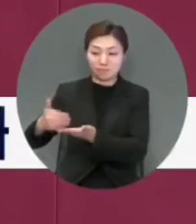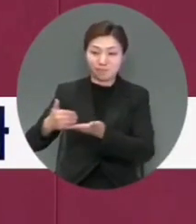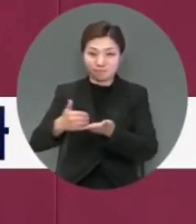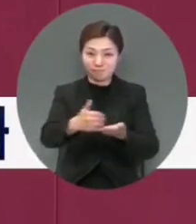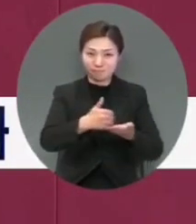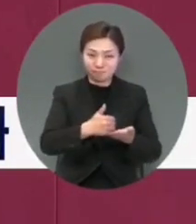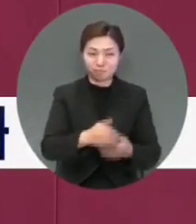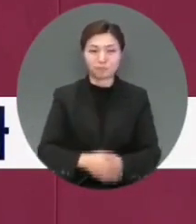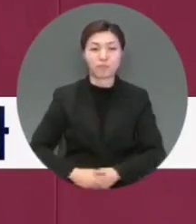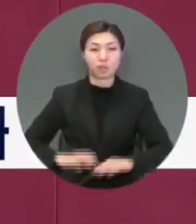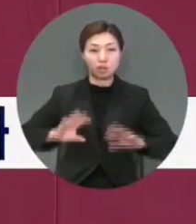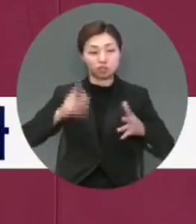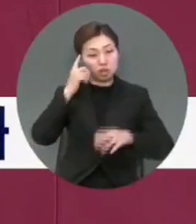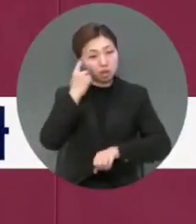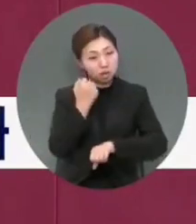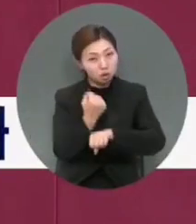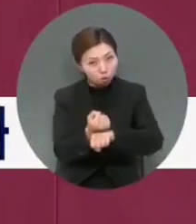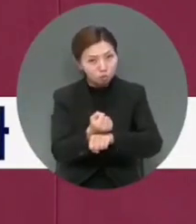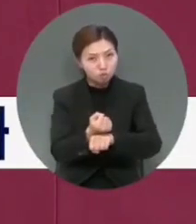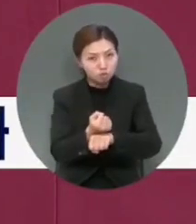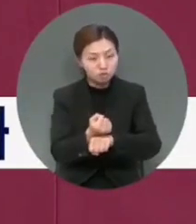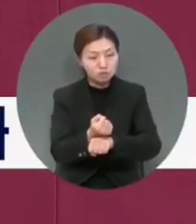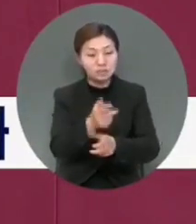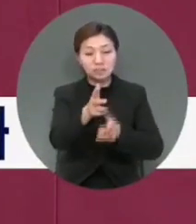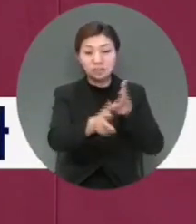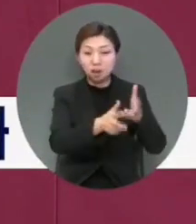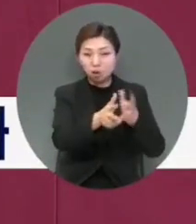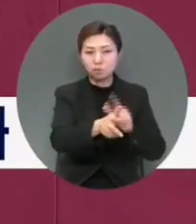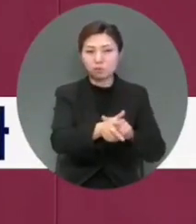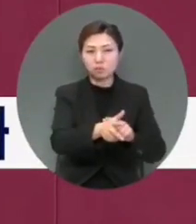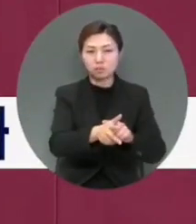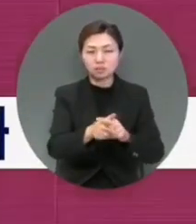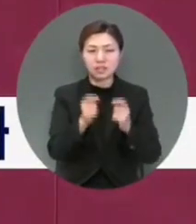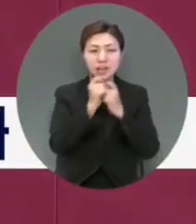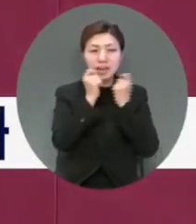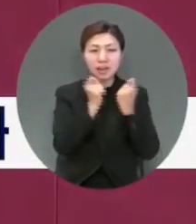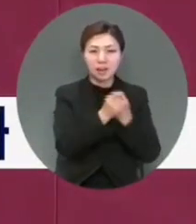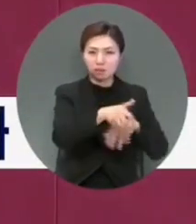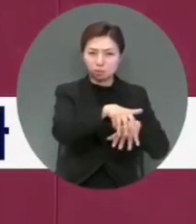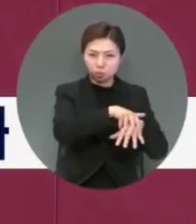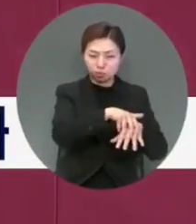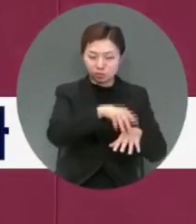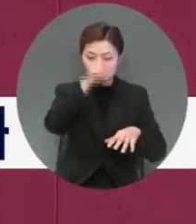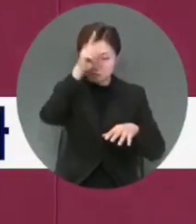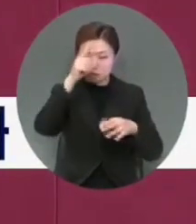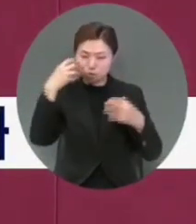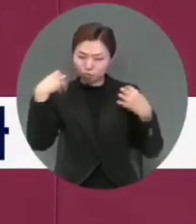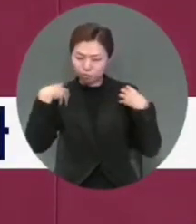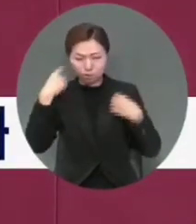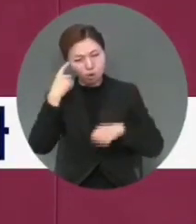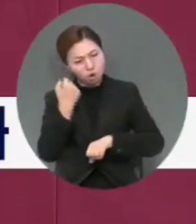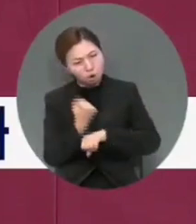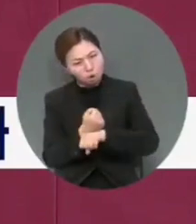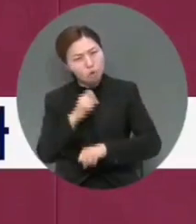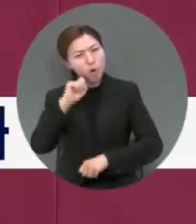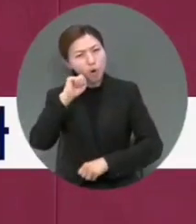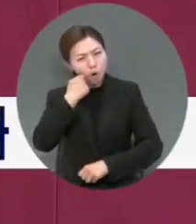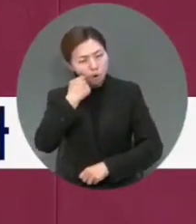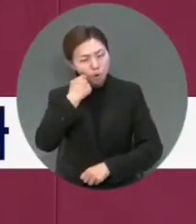예산은 민간과 시장에서 연구개발 투자를 하기 어려운 기초 원천